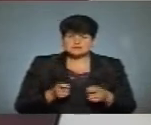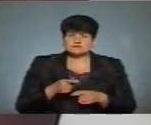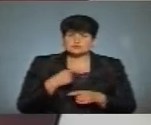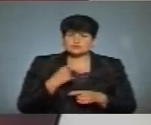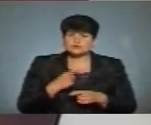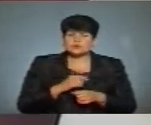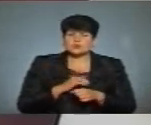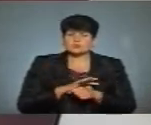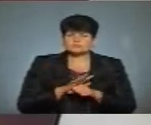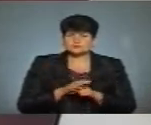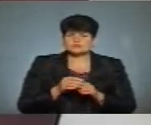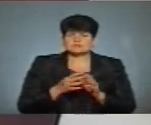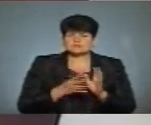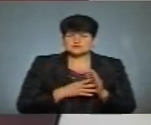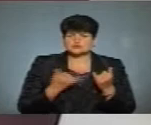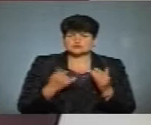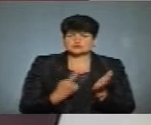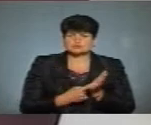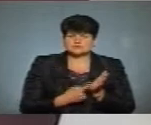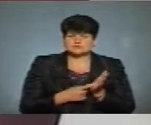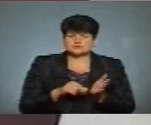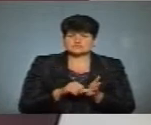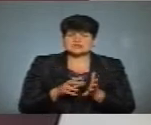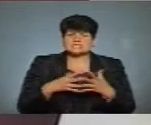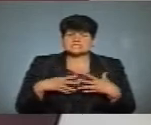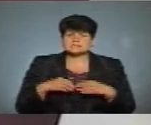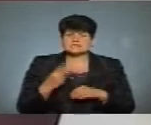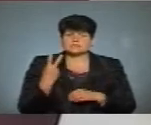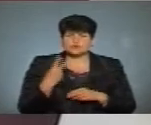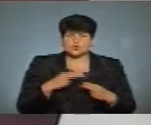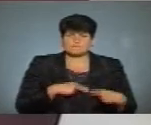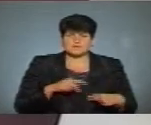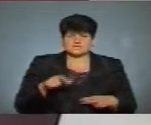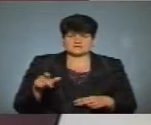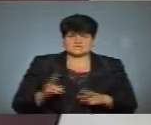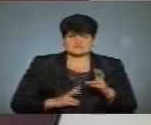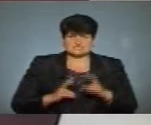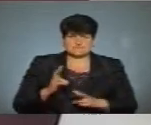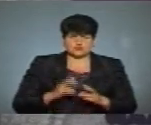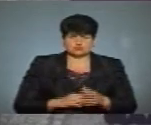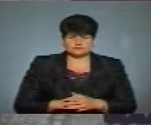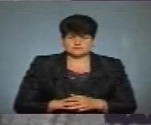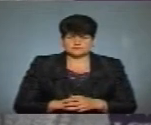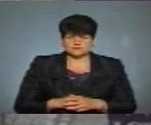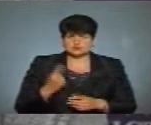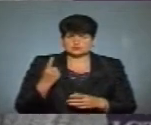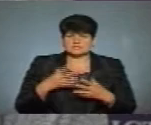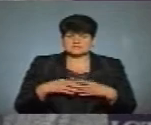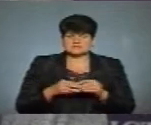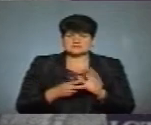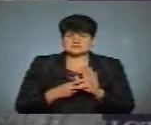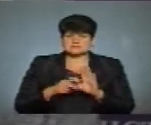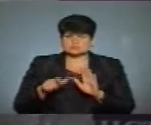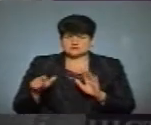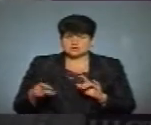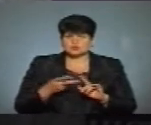словами, COVID-19 на сьогодні підтвердили також у членів сімей двох працівників цього заводу. Одна сім'я – це 7 осіб, і